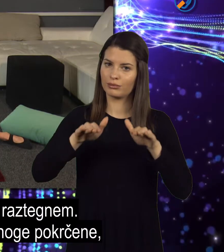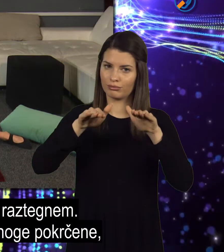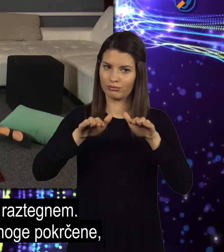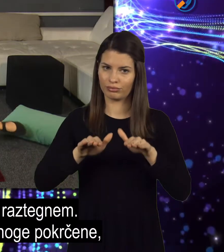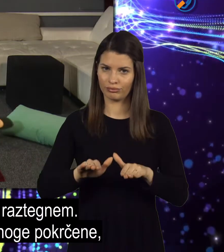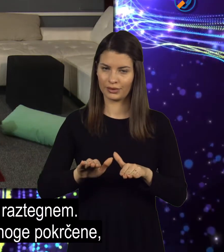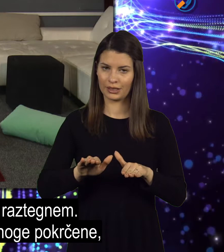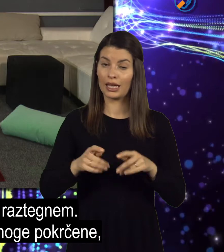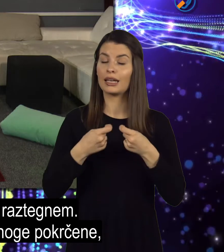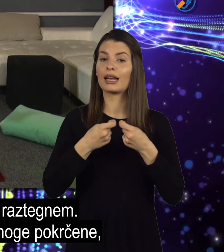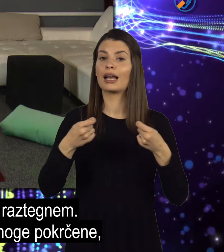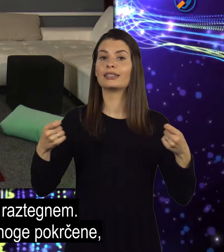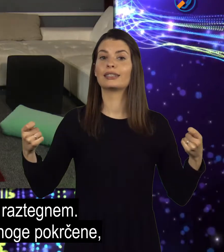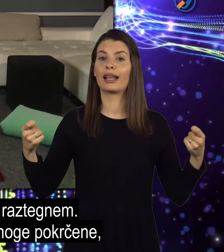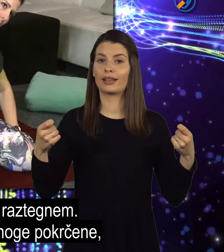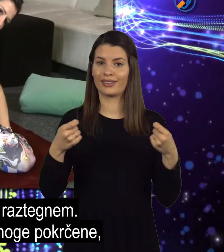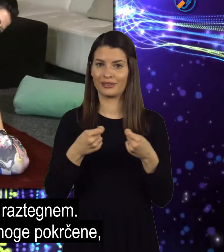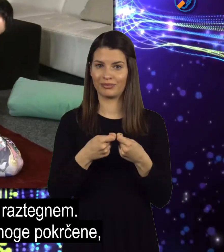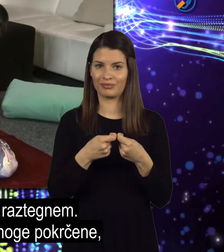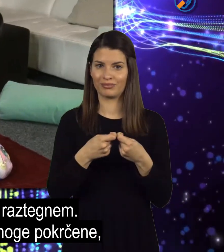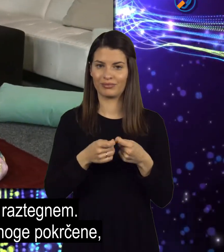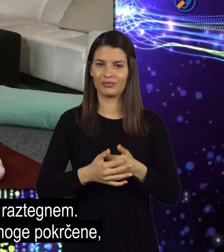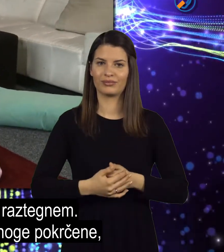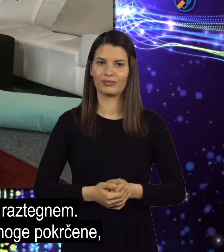Počasi spustim in raztegnem.